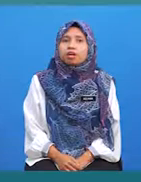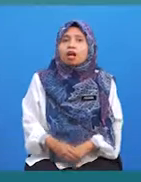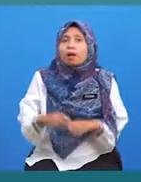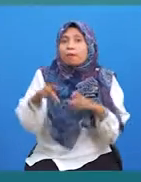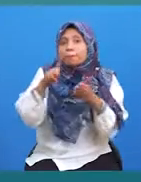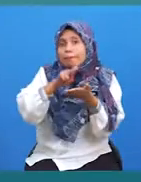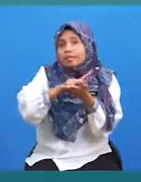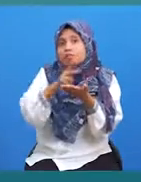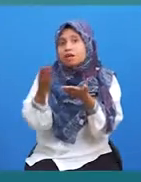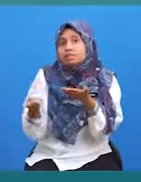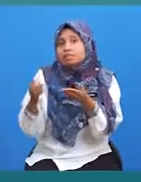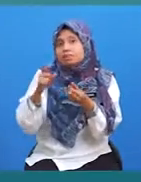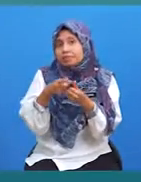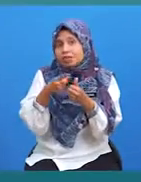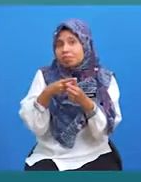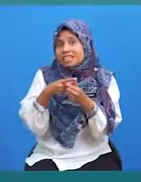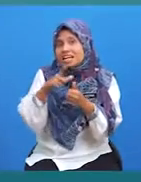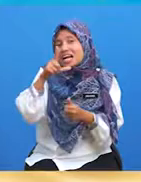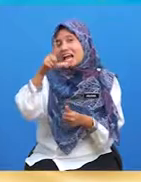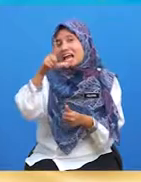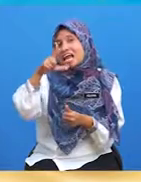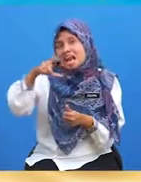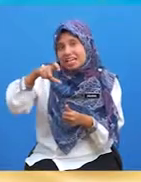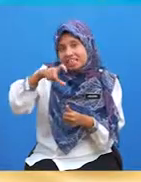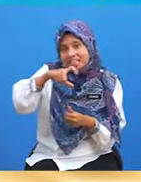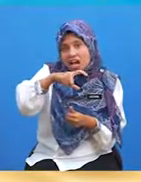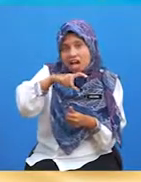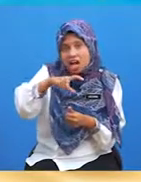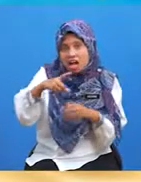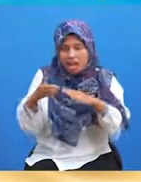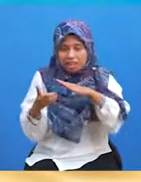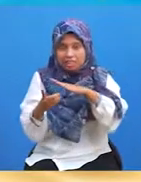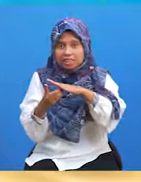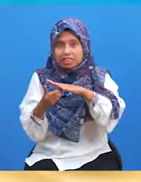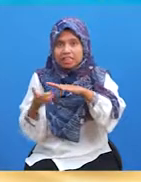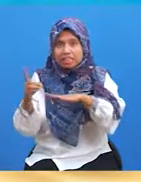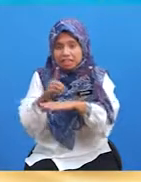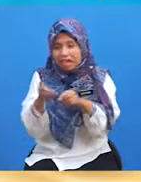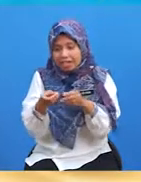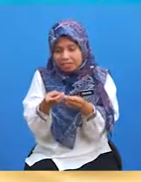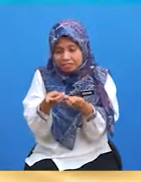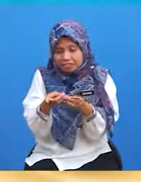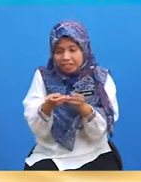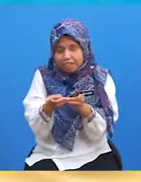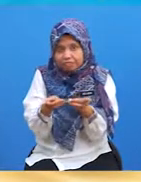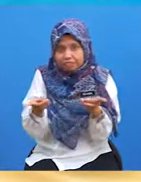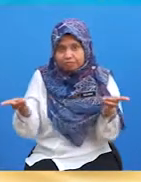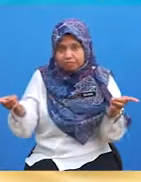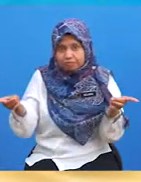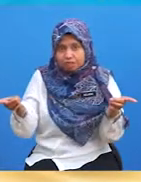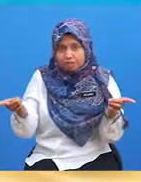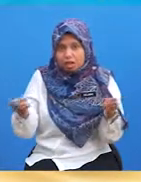Peribahasa yang pertama, lintah darat. Bermaksud, peniaga yang mengambil